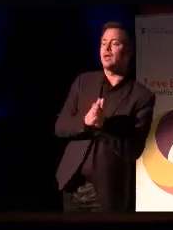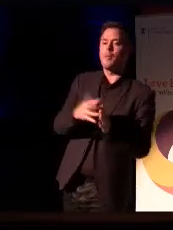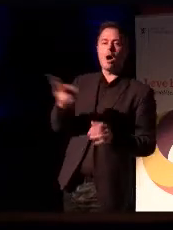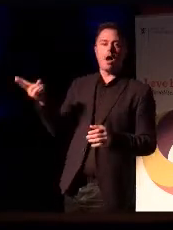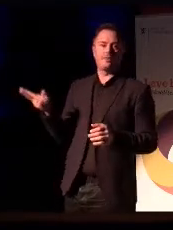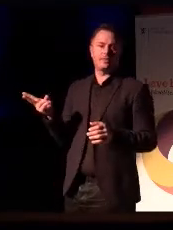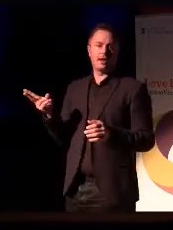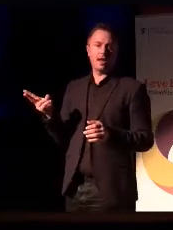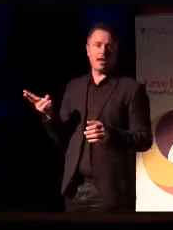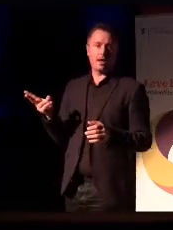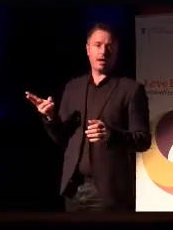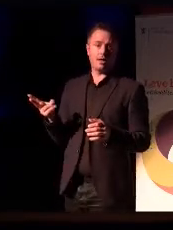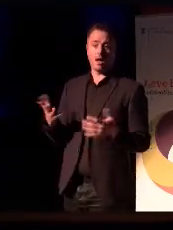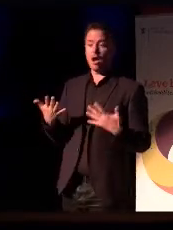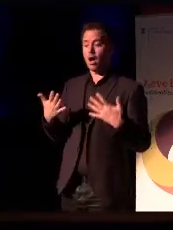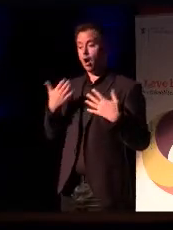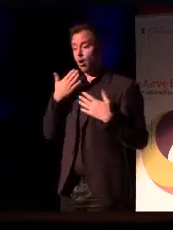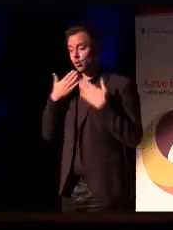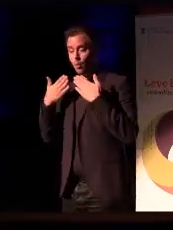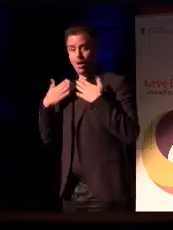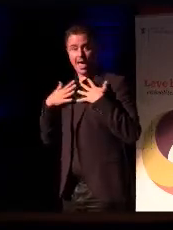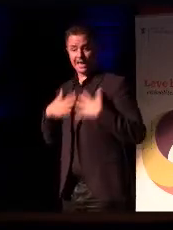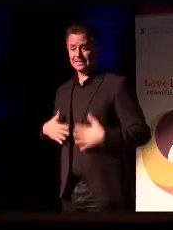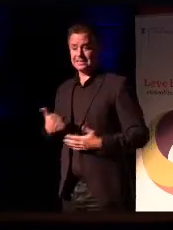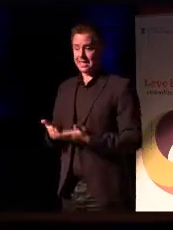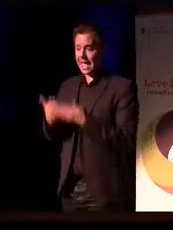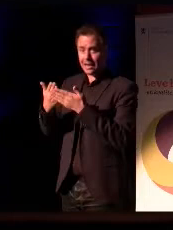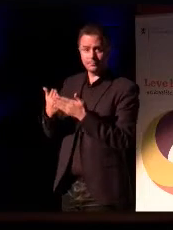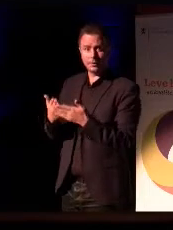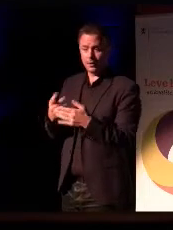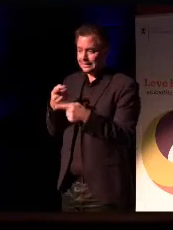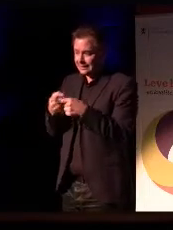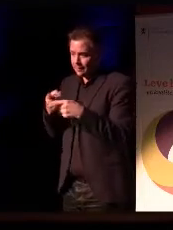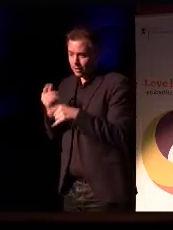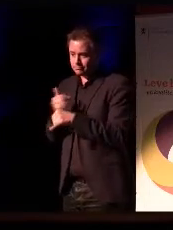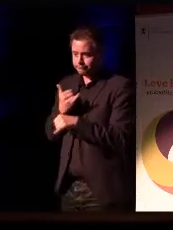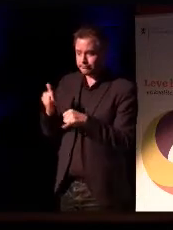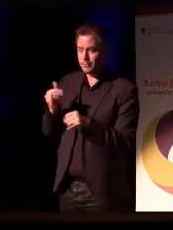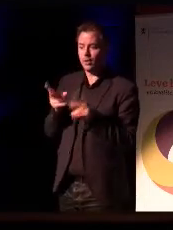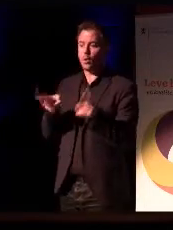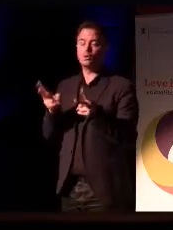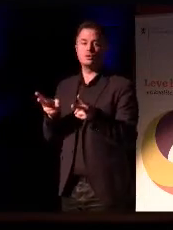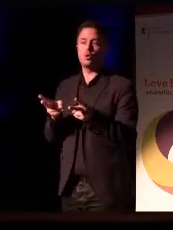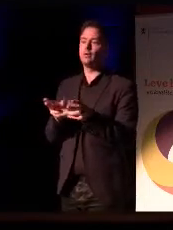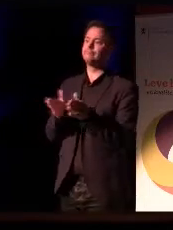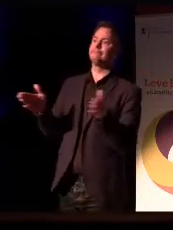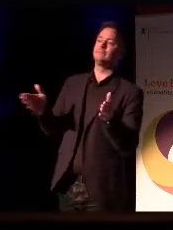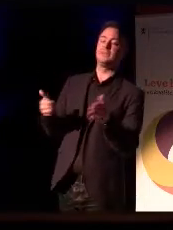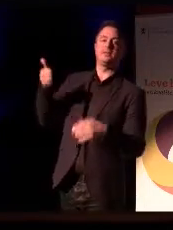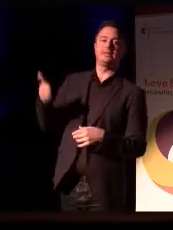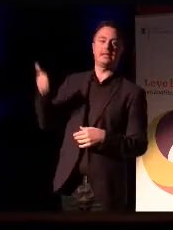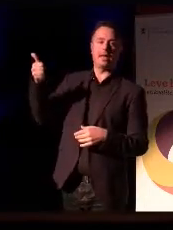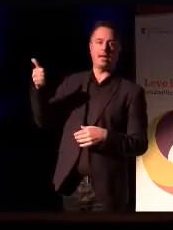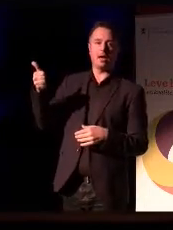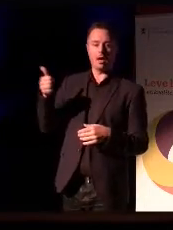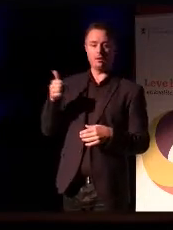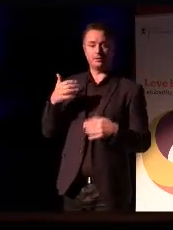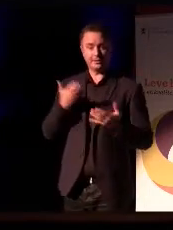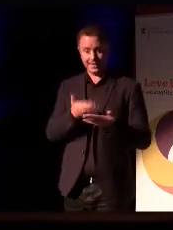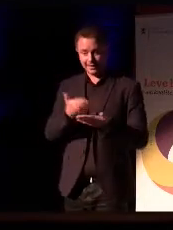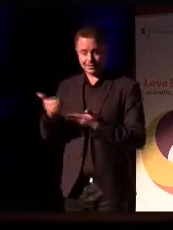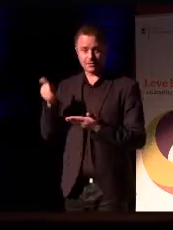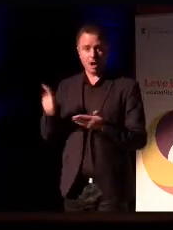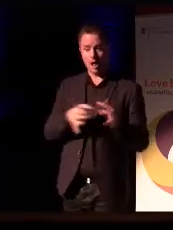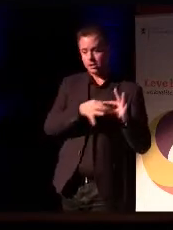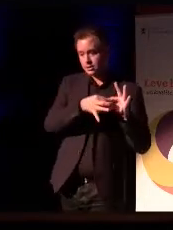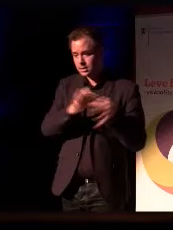for de små, men også de store tingene. Sammenheng i tjenestene. Det svikter for ofte med